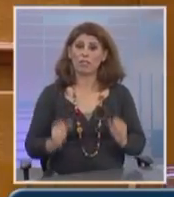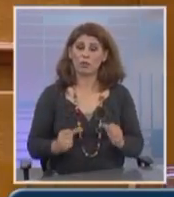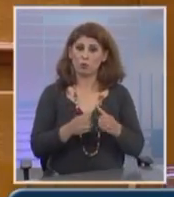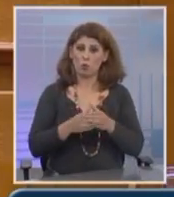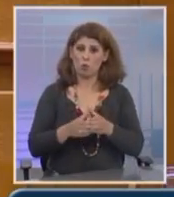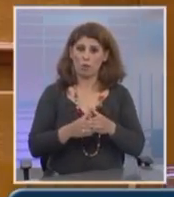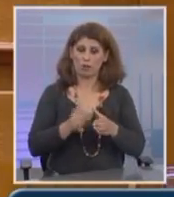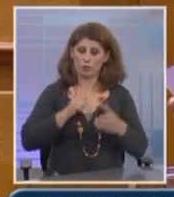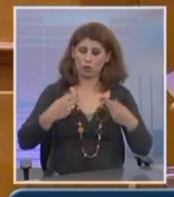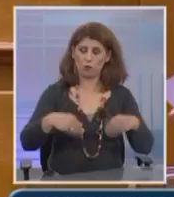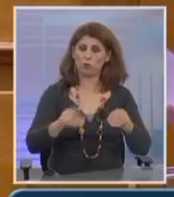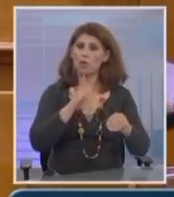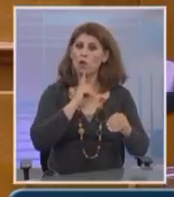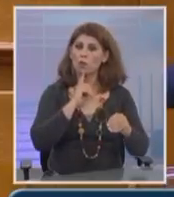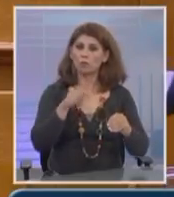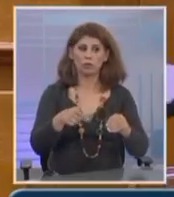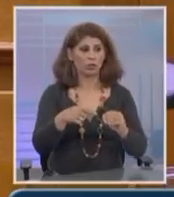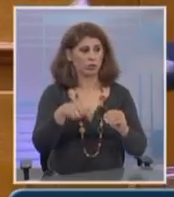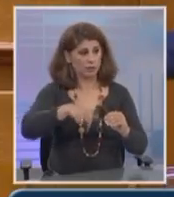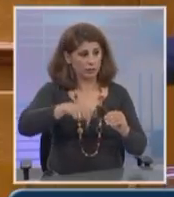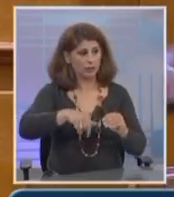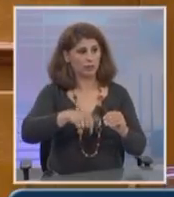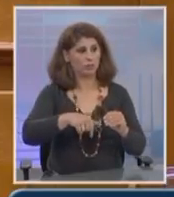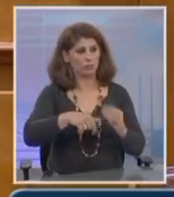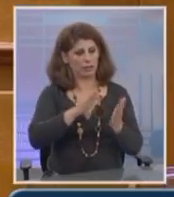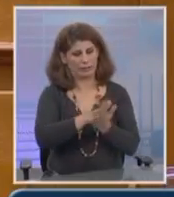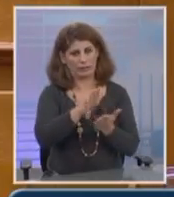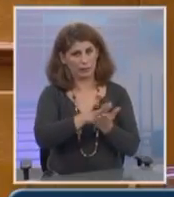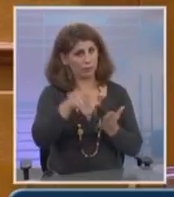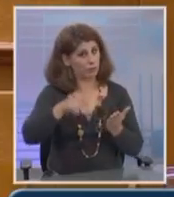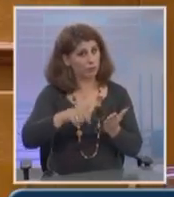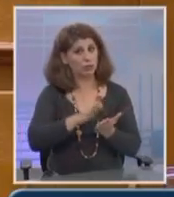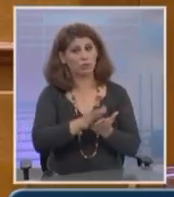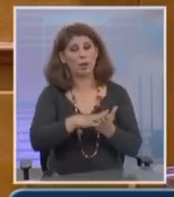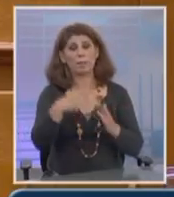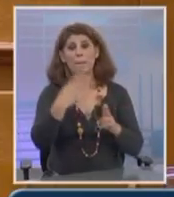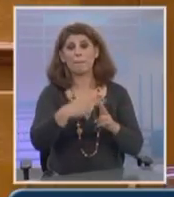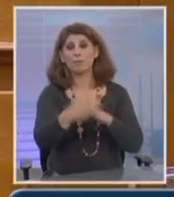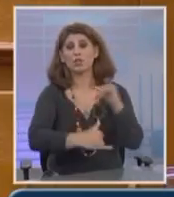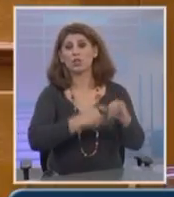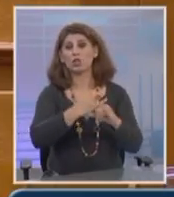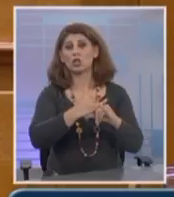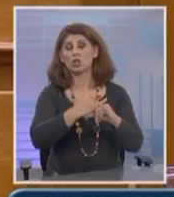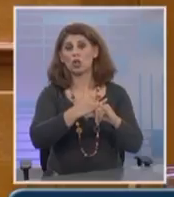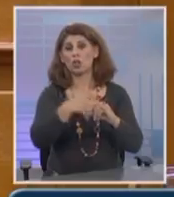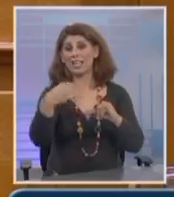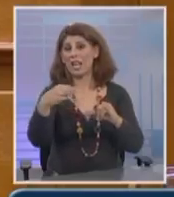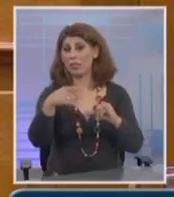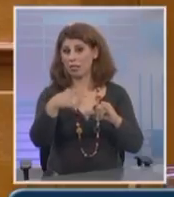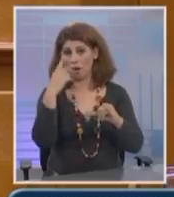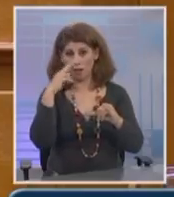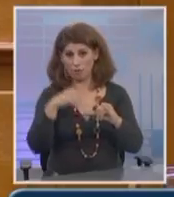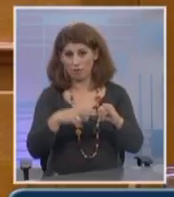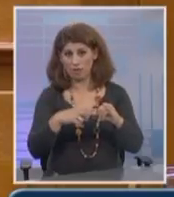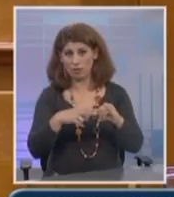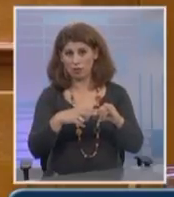τις ιδιωτικοποιήσεις, έτσι όπως τουλάχιστον βρίσκεται και σήμερα? Σήμερα την τύπωσα από την επίσημη ιστοσελίδα σας, να διαβάσω τι λέτε στην